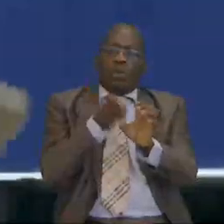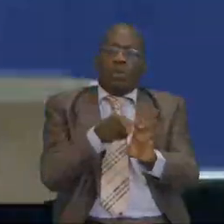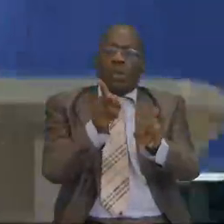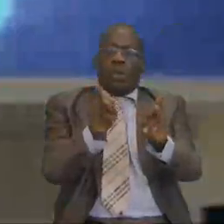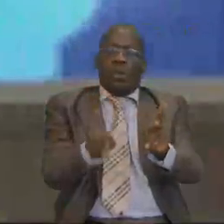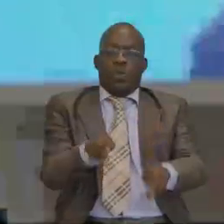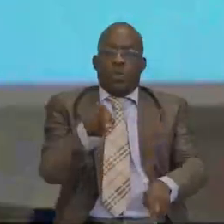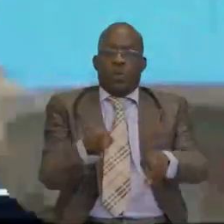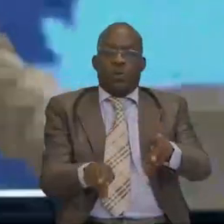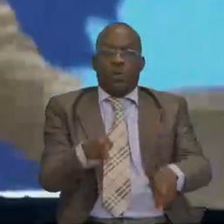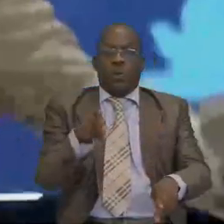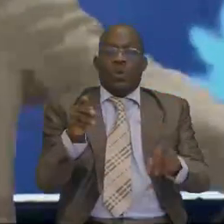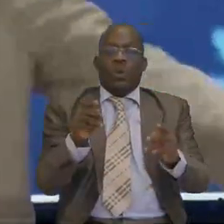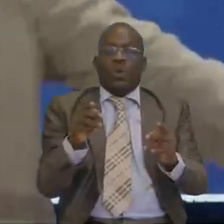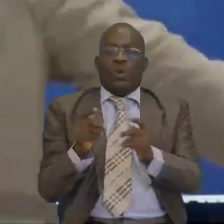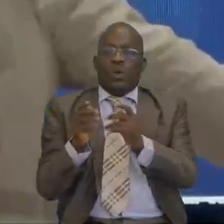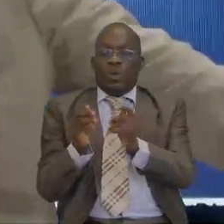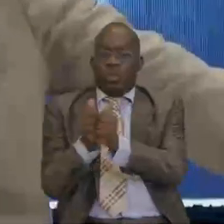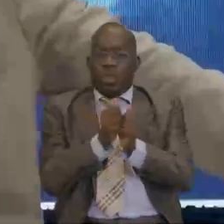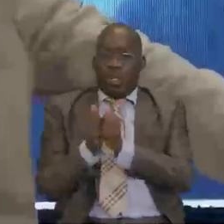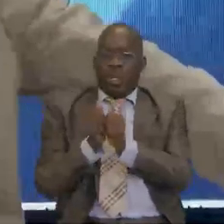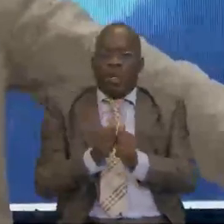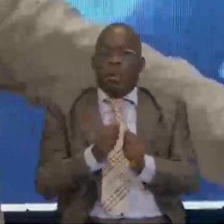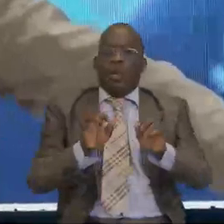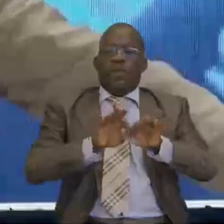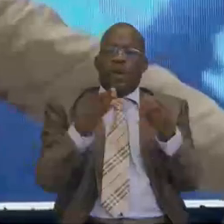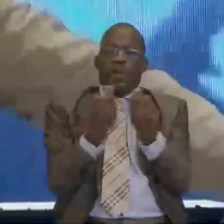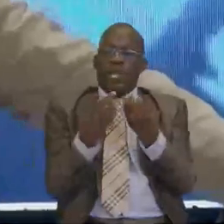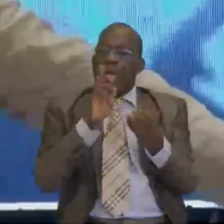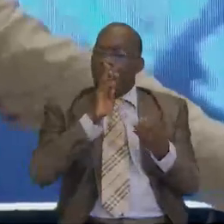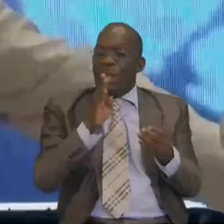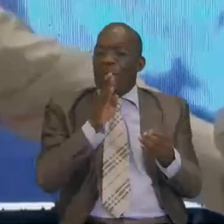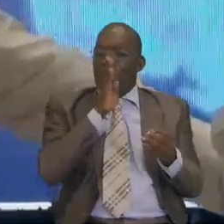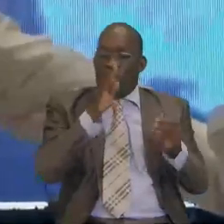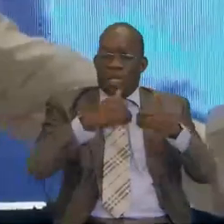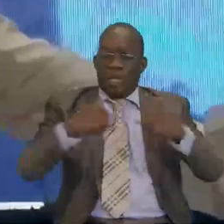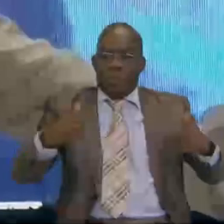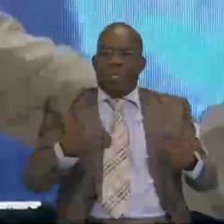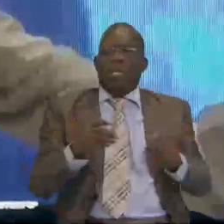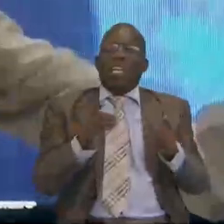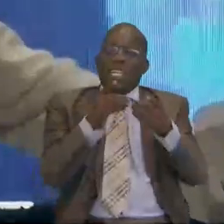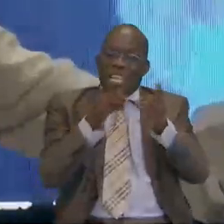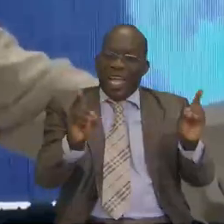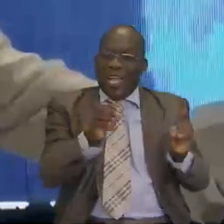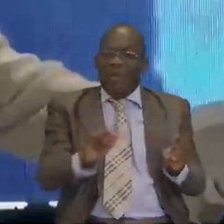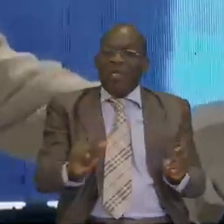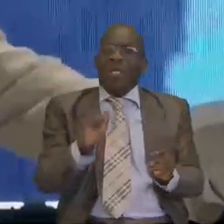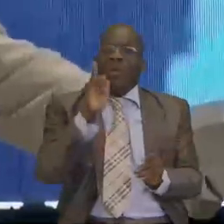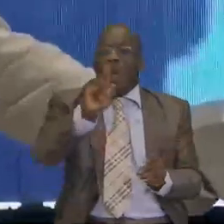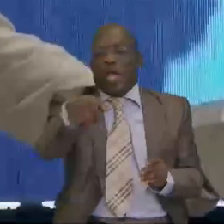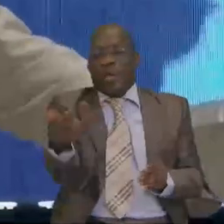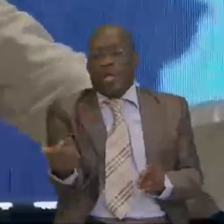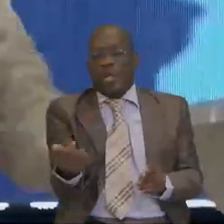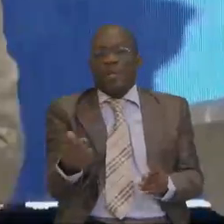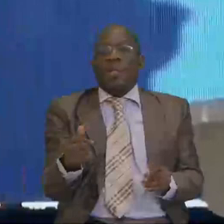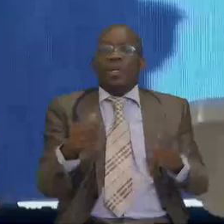gens. Les familles sont séparées. Il y a des divorces par-ci, par-là. Ils se